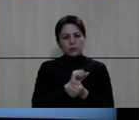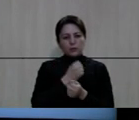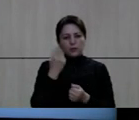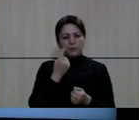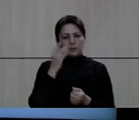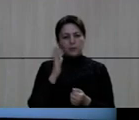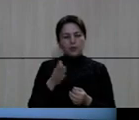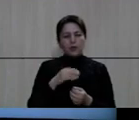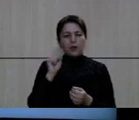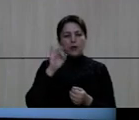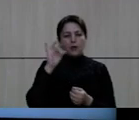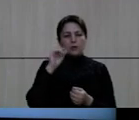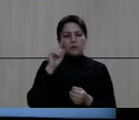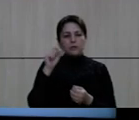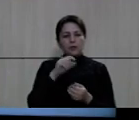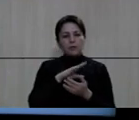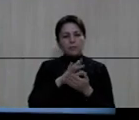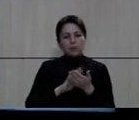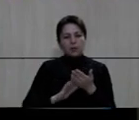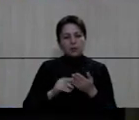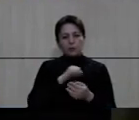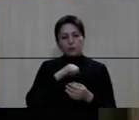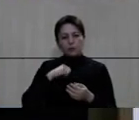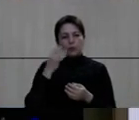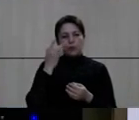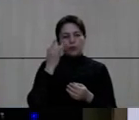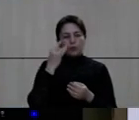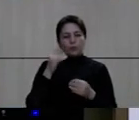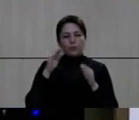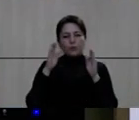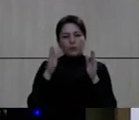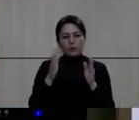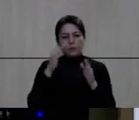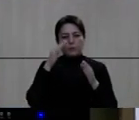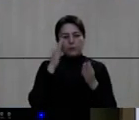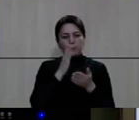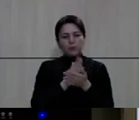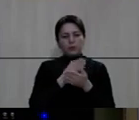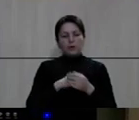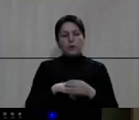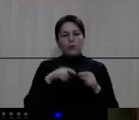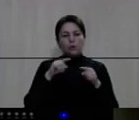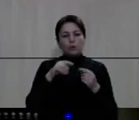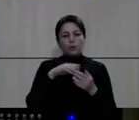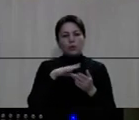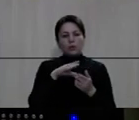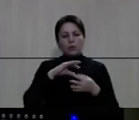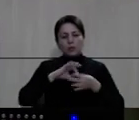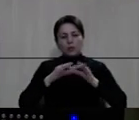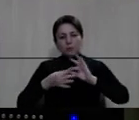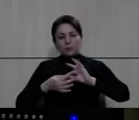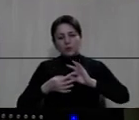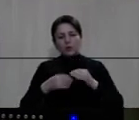kiradi. Ariza matni o'zining doimiy qolipiga ega hisoblanadi. Undagi gapning